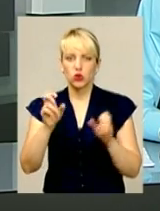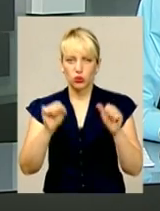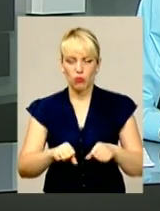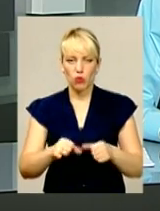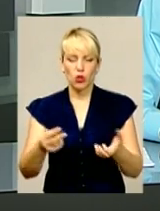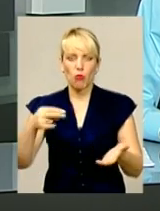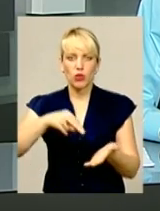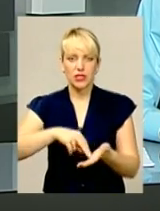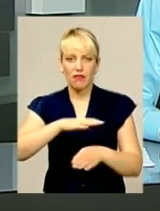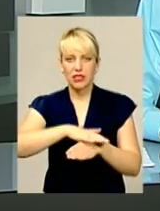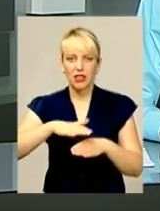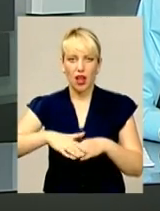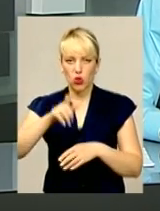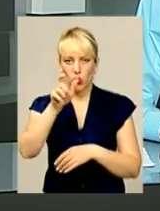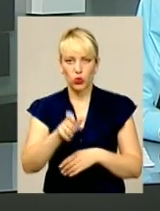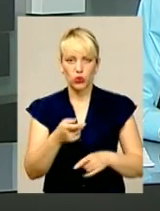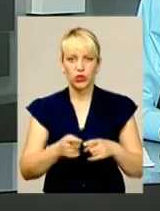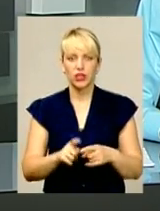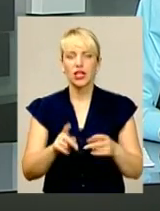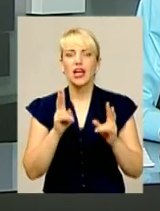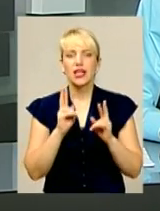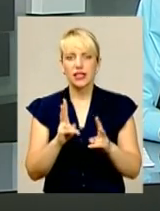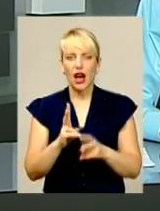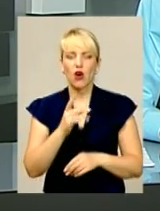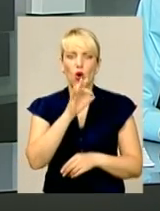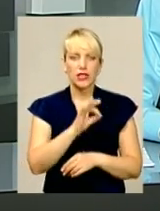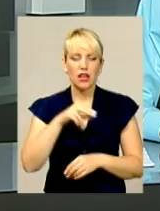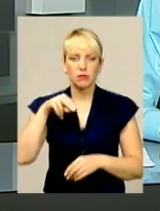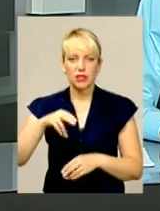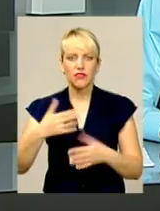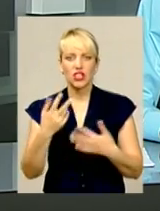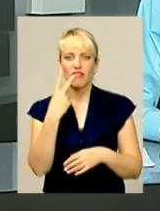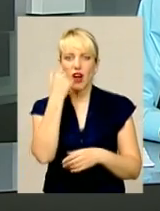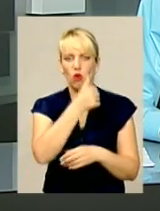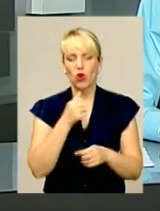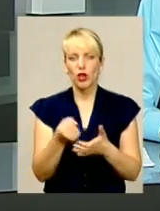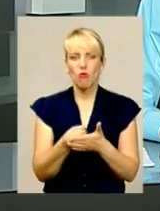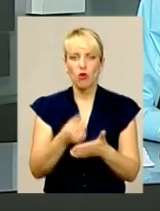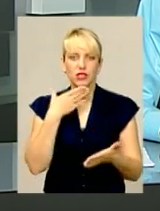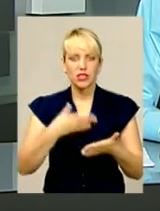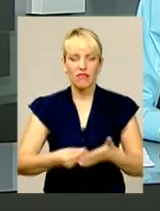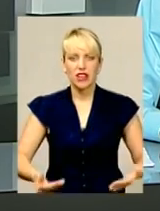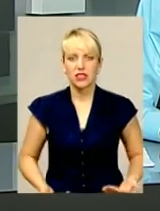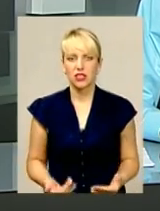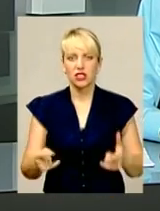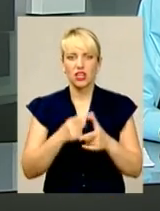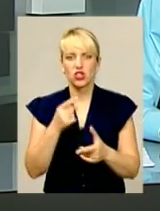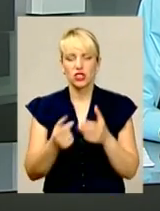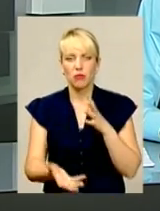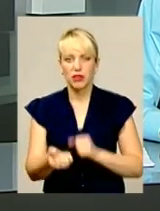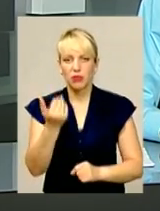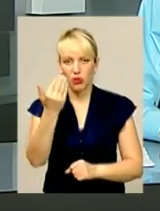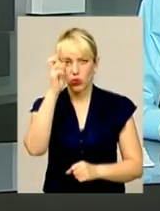українського героя на ноги. Проте, як Олександр Петриківський понад два роки бореться вже за власне життя і чи підтримує його